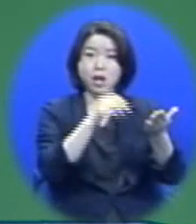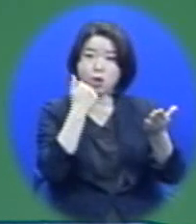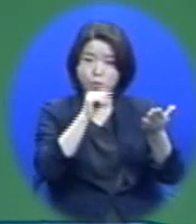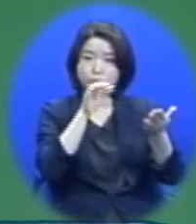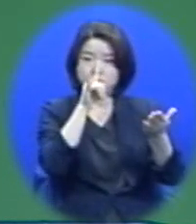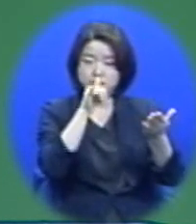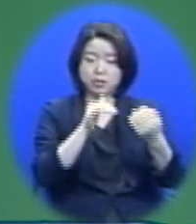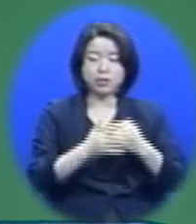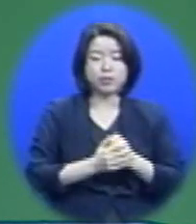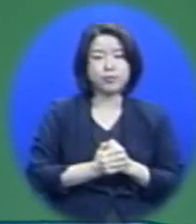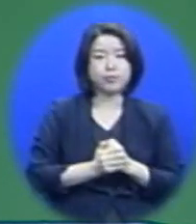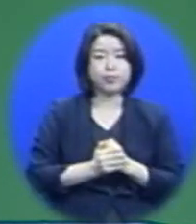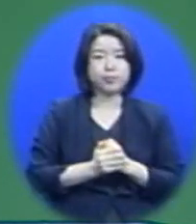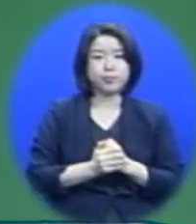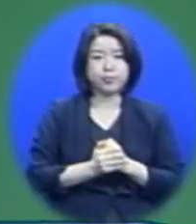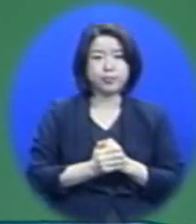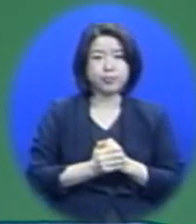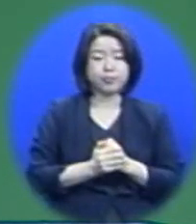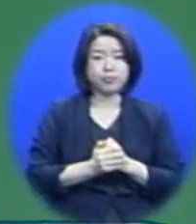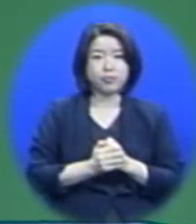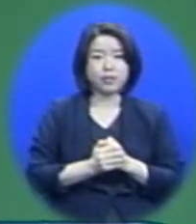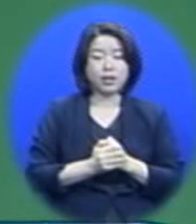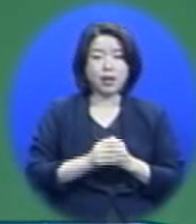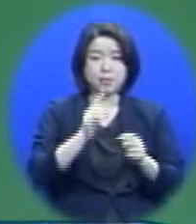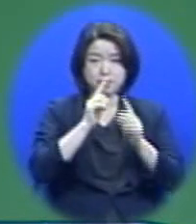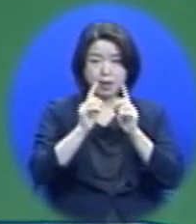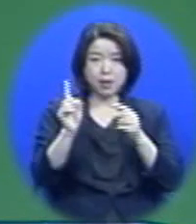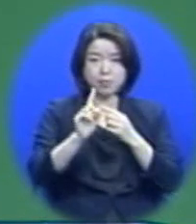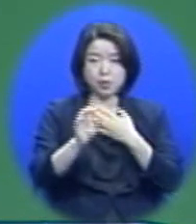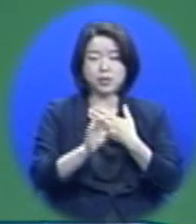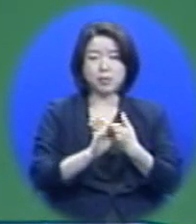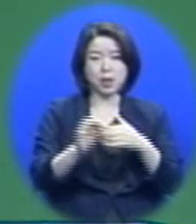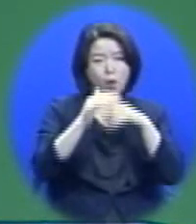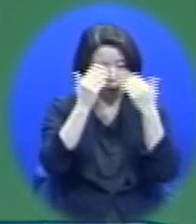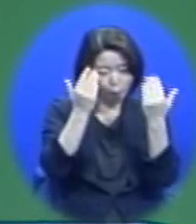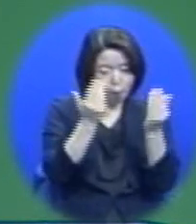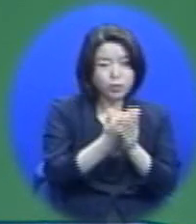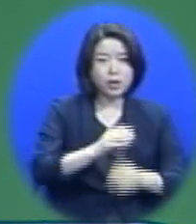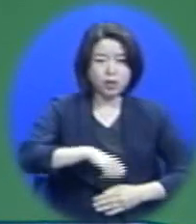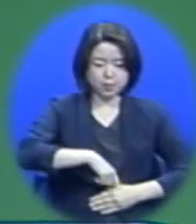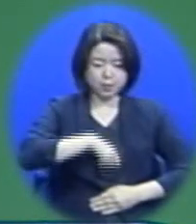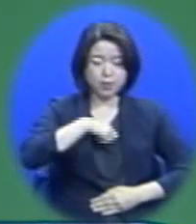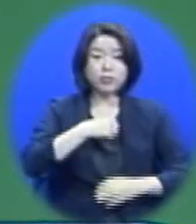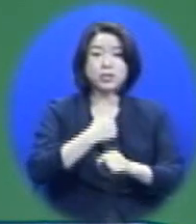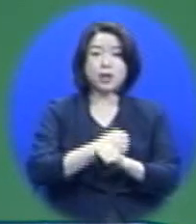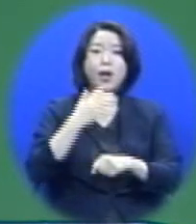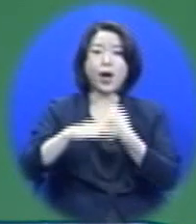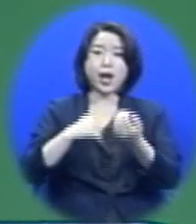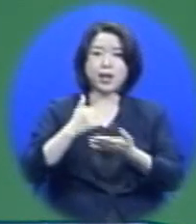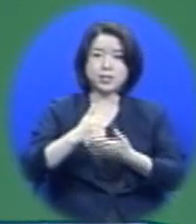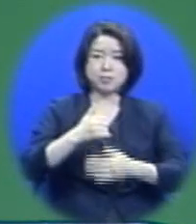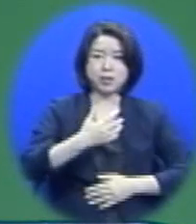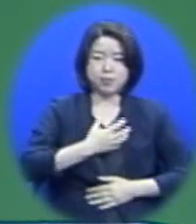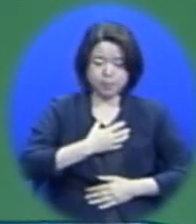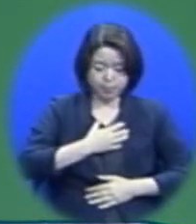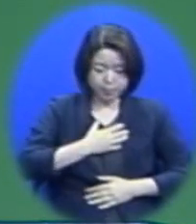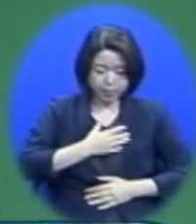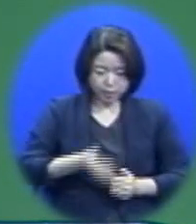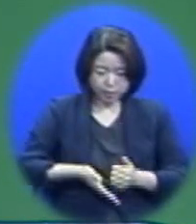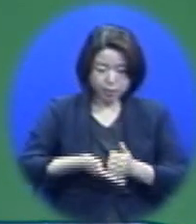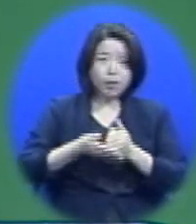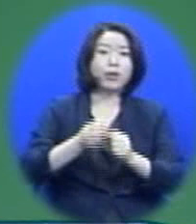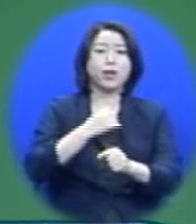있는 부분이 나옵니다. 이렇게 말합니다. 온전하고 정직하여 하나님을 경외하며